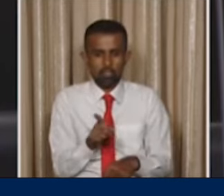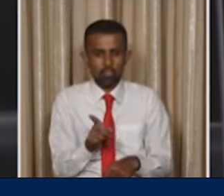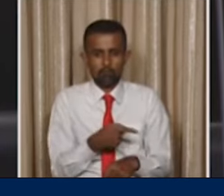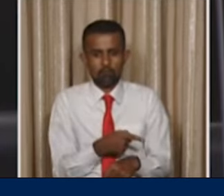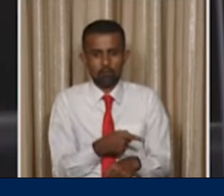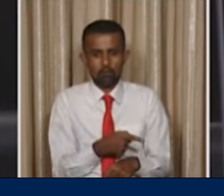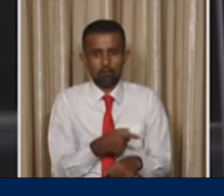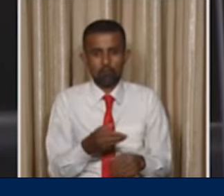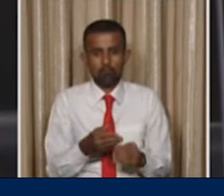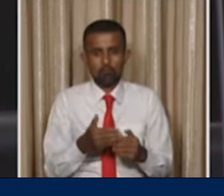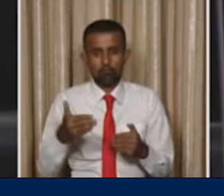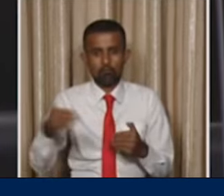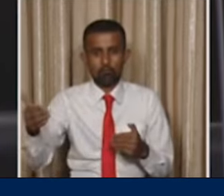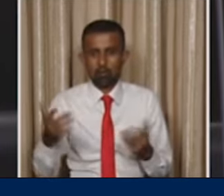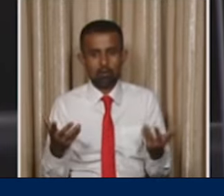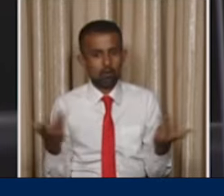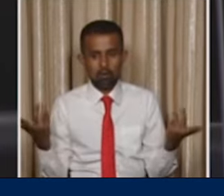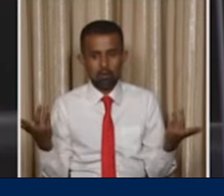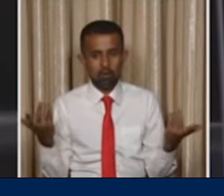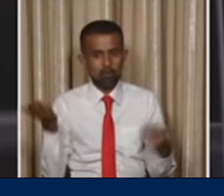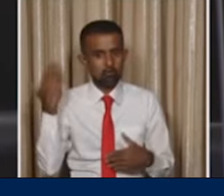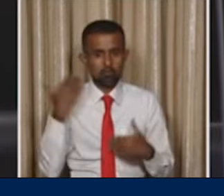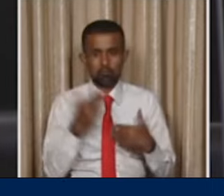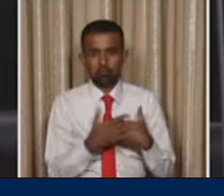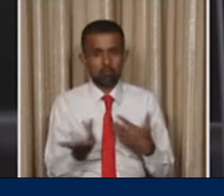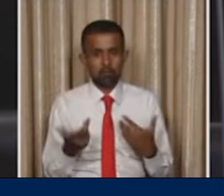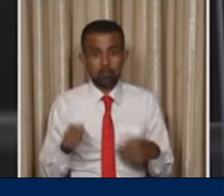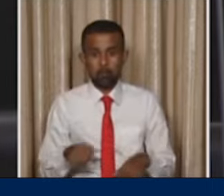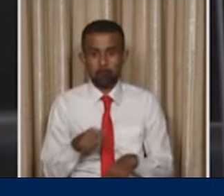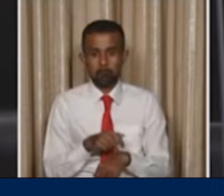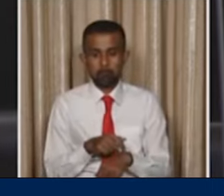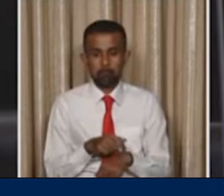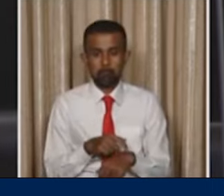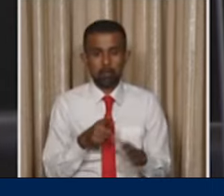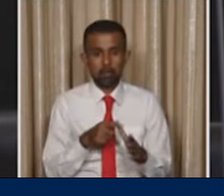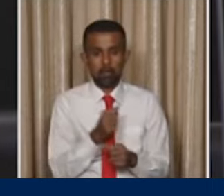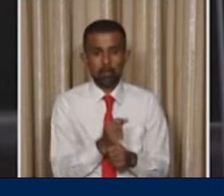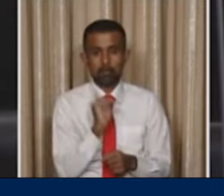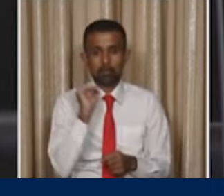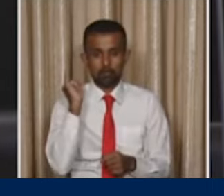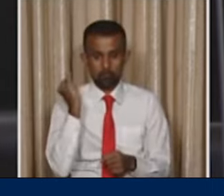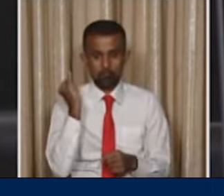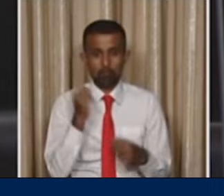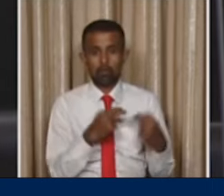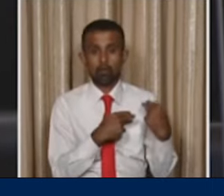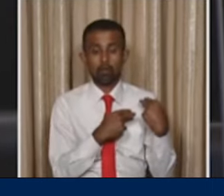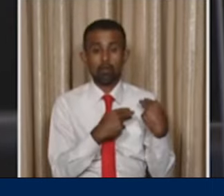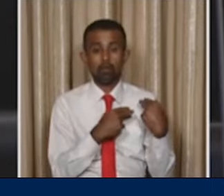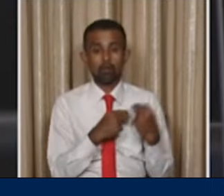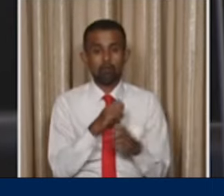දවසකින්වත් වැඩි කරලා නැහැ, දීර්ඝ කරලා නැහැ. මේ අවස්ථාවේදී ඒක කිරීමෙන් නීතිපති ධූරයේ ගෞරවය,